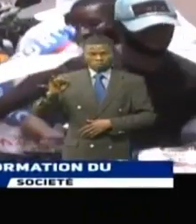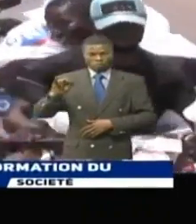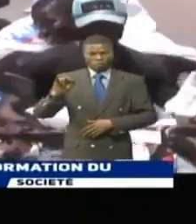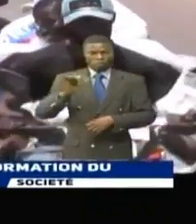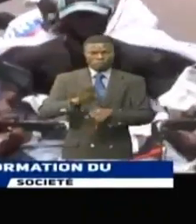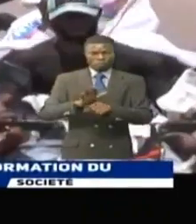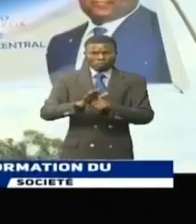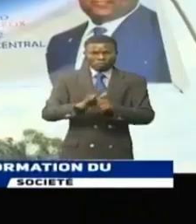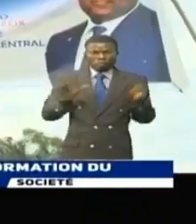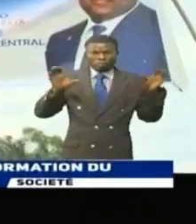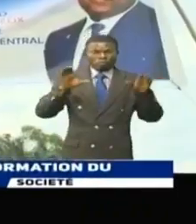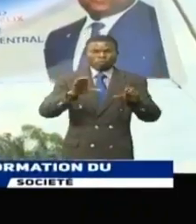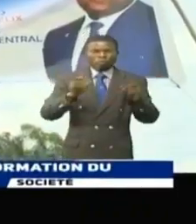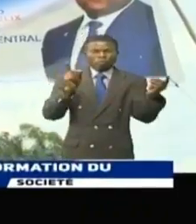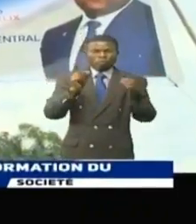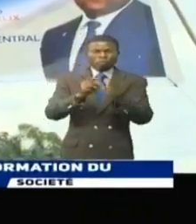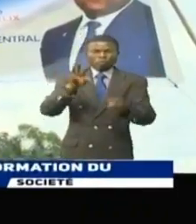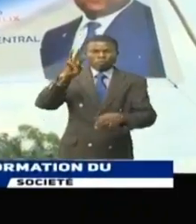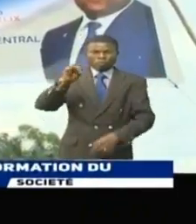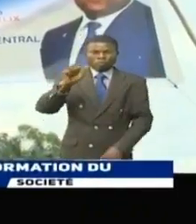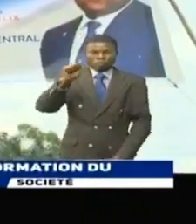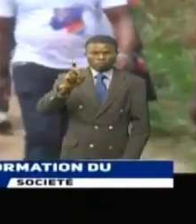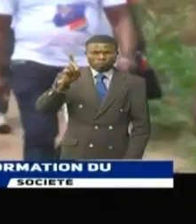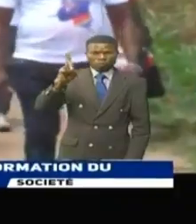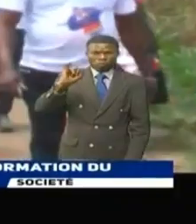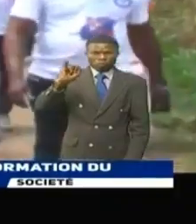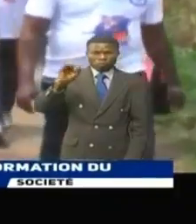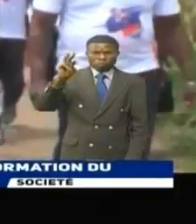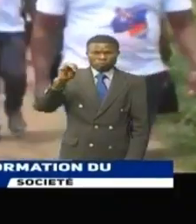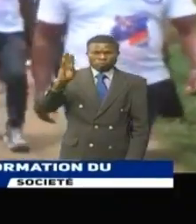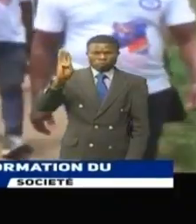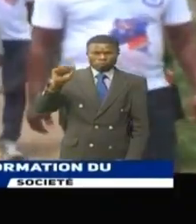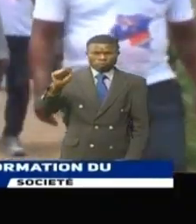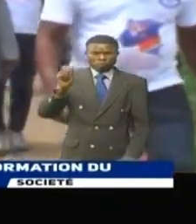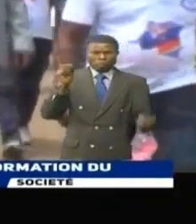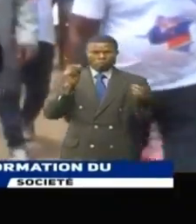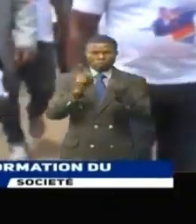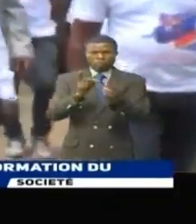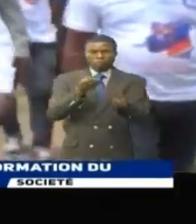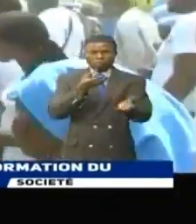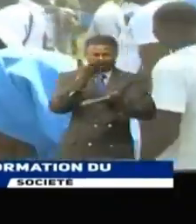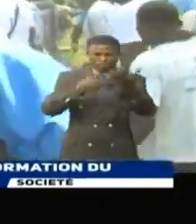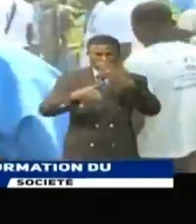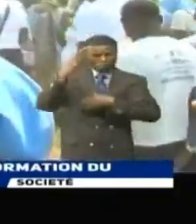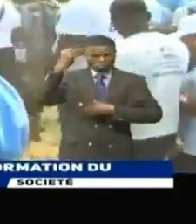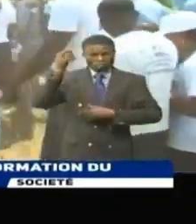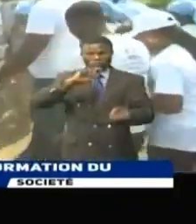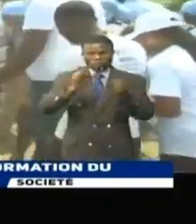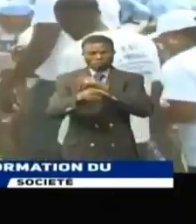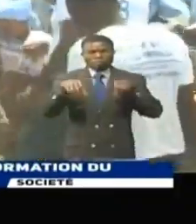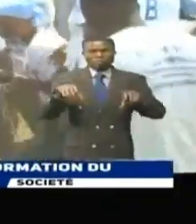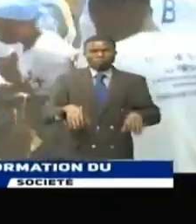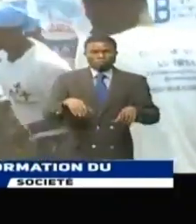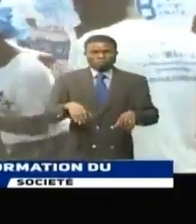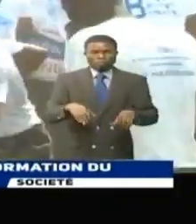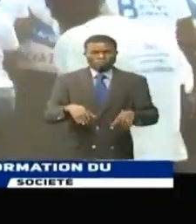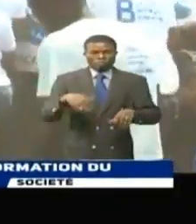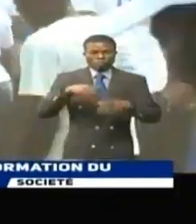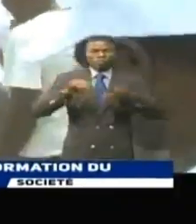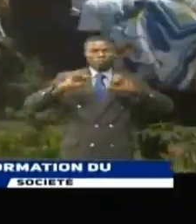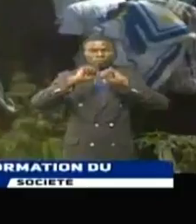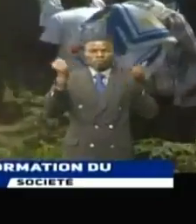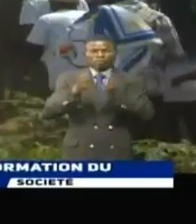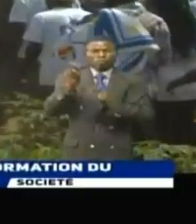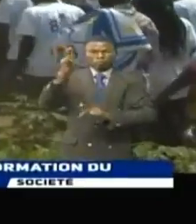et se sont fixés rendez-vous à Madimba pour participer à cette rencontre d'échange sur la transformation du Congo par l'association